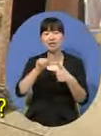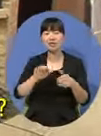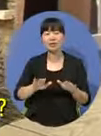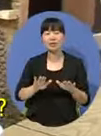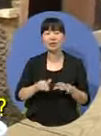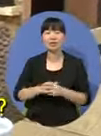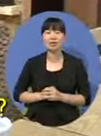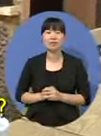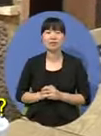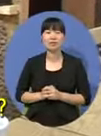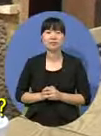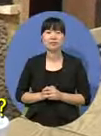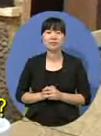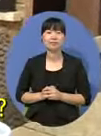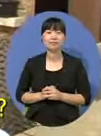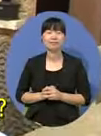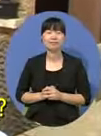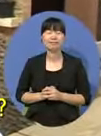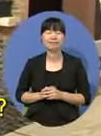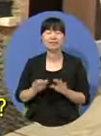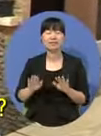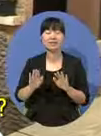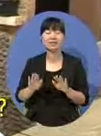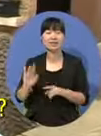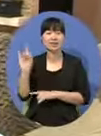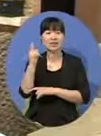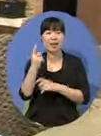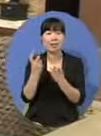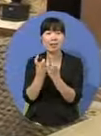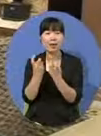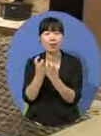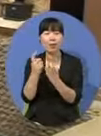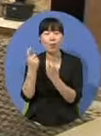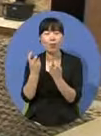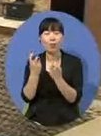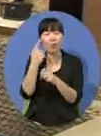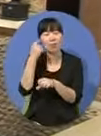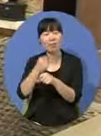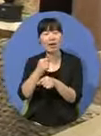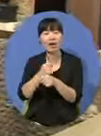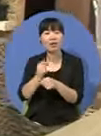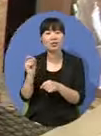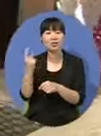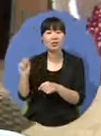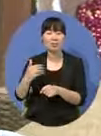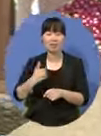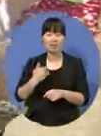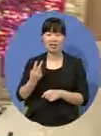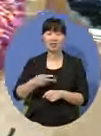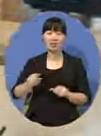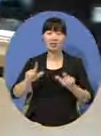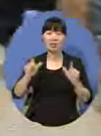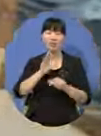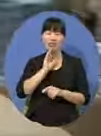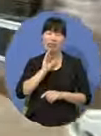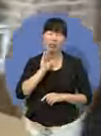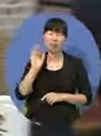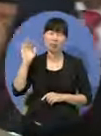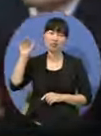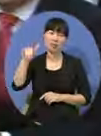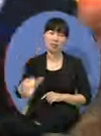만세타법을 어떻게 개발하신 거예요? 그걸. 내가 2000년도에 이제 슬럼프가